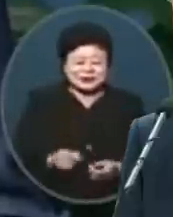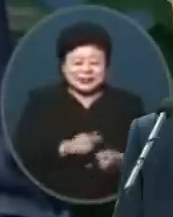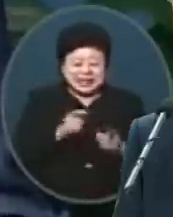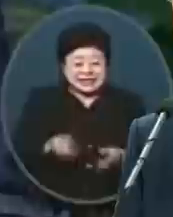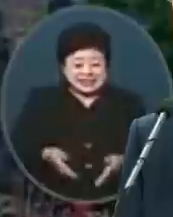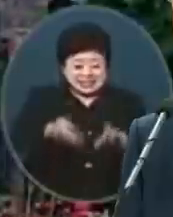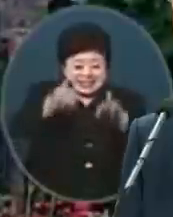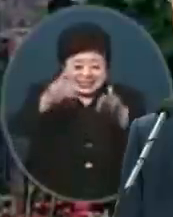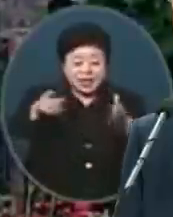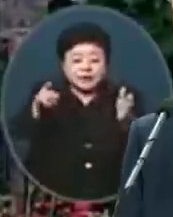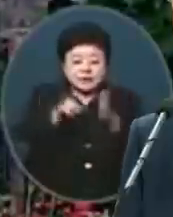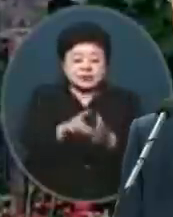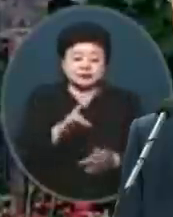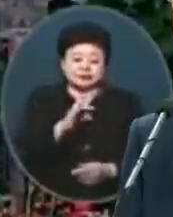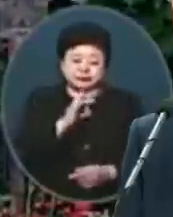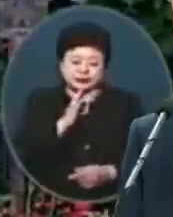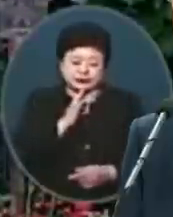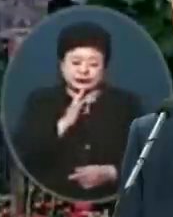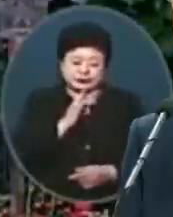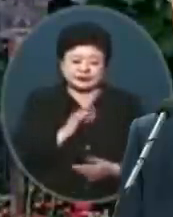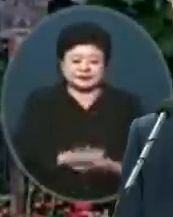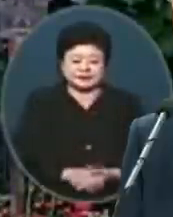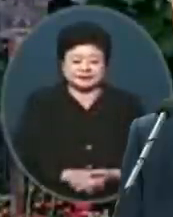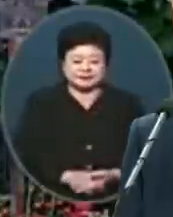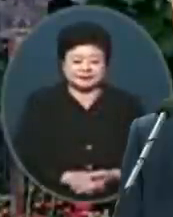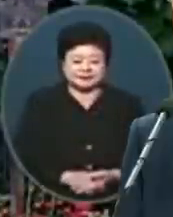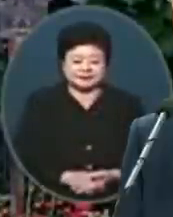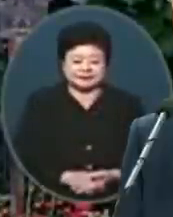길은 믿음뿐입니다.